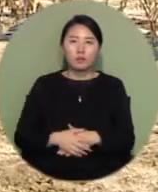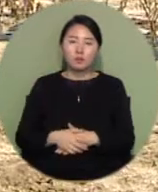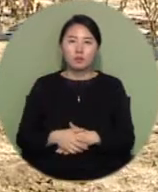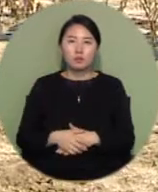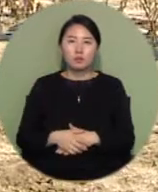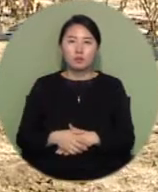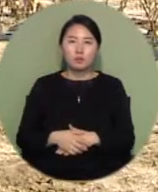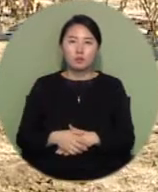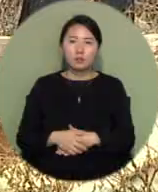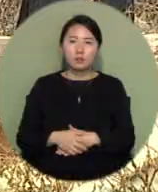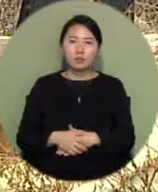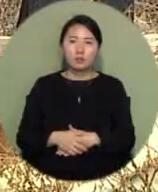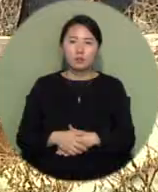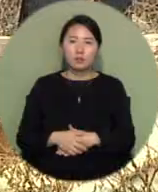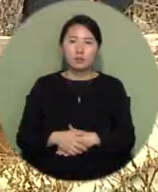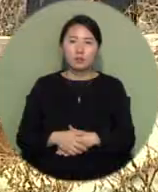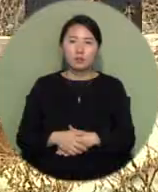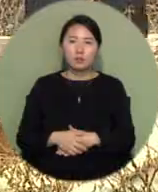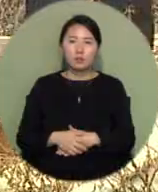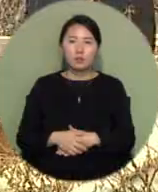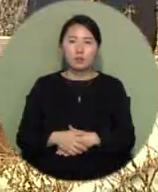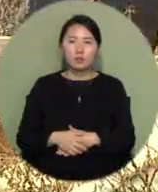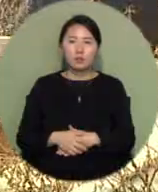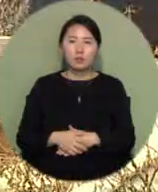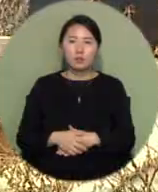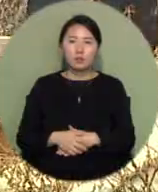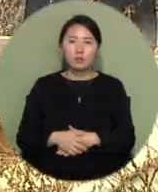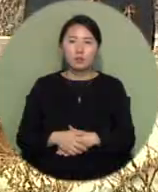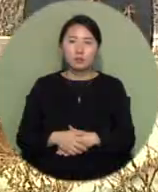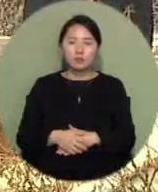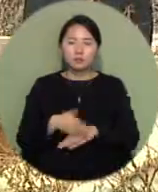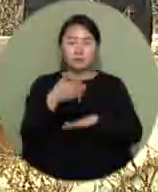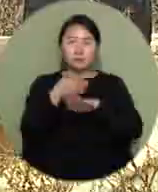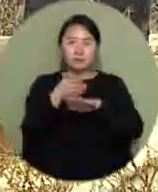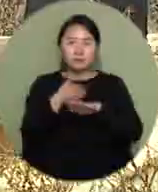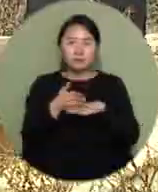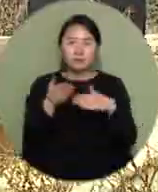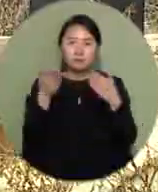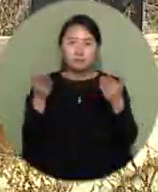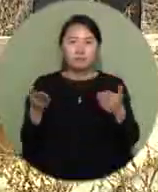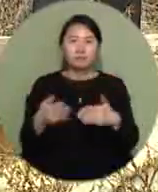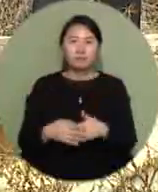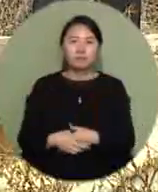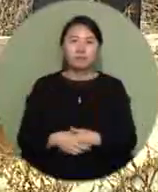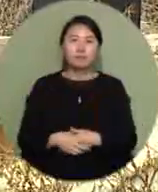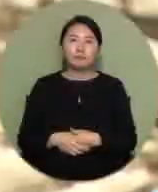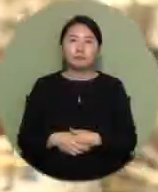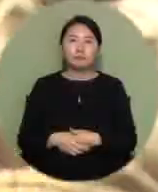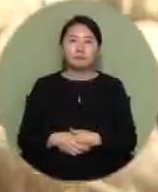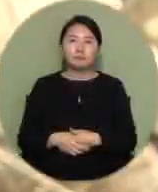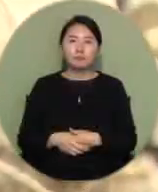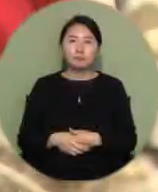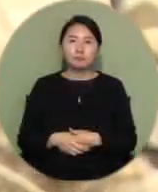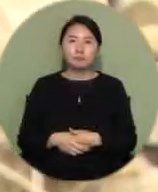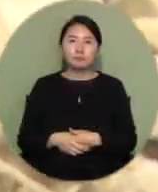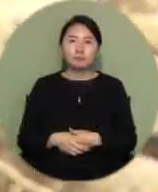황교돈 공릉행복주택 비상대책위원장으로부터 들어봤고요. 위원장님, 오늘 말씀 잘 들었습니다. 감사합니다. 네, 고맙습니다.